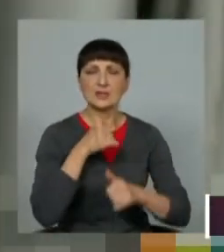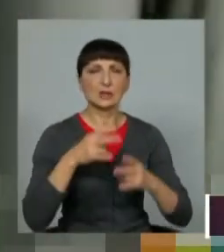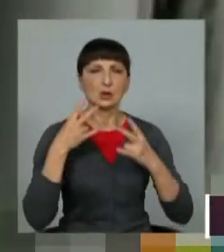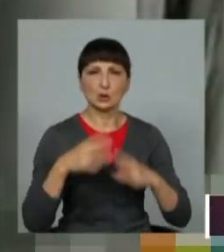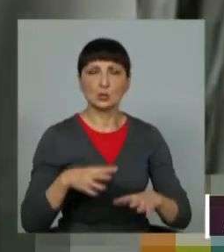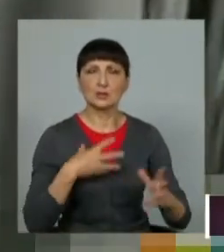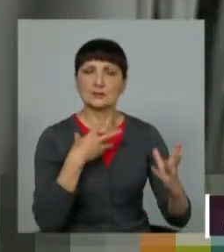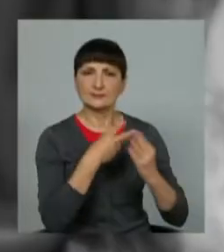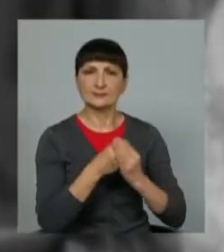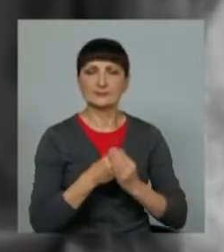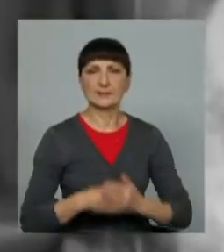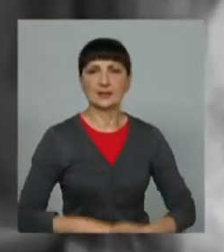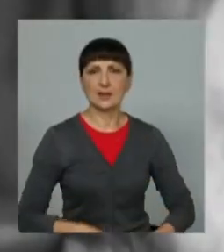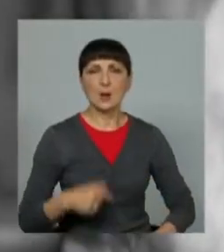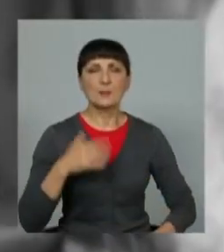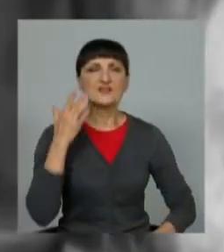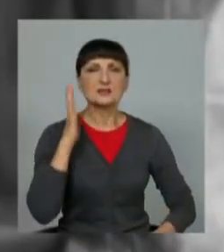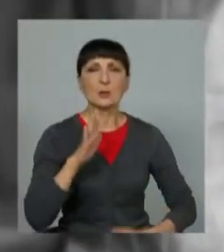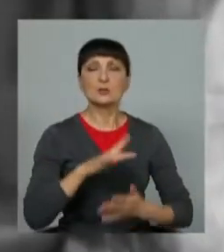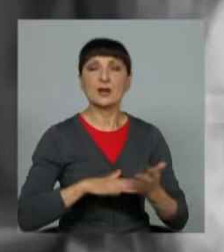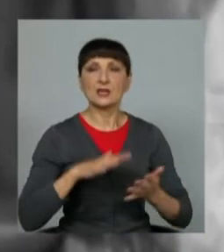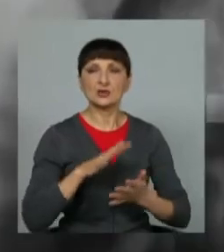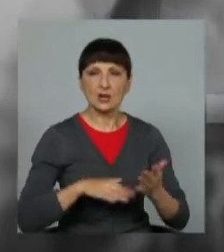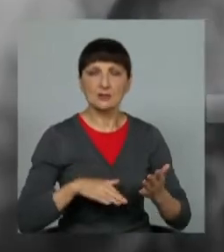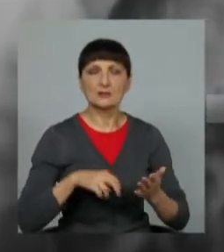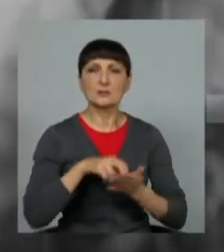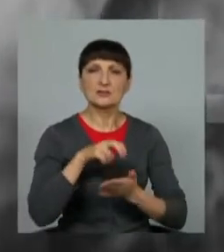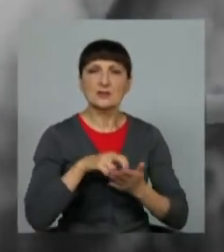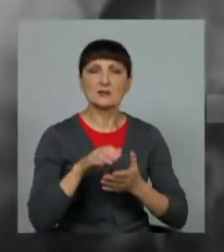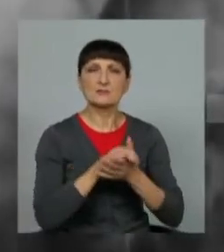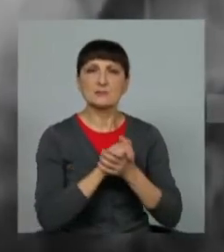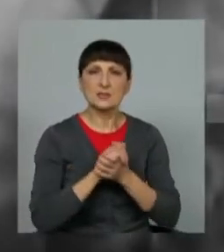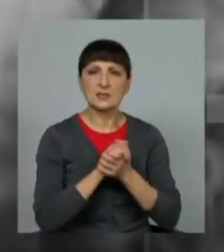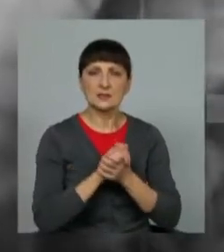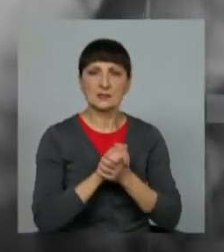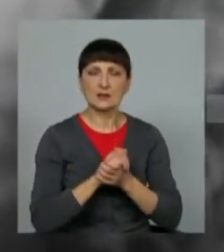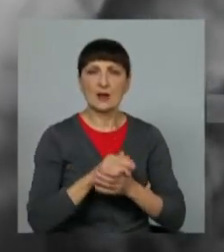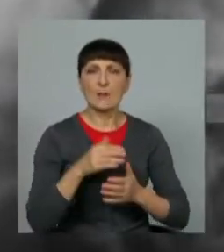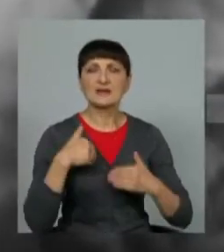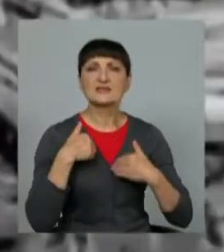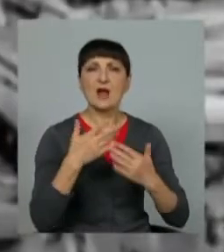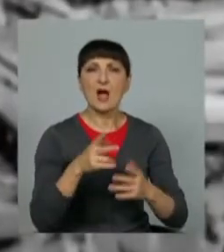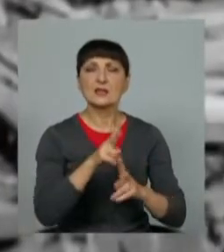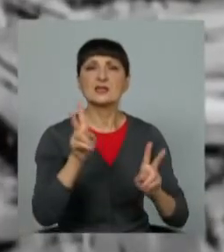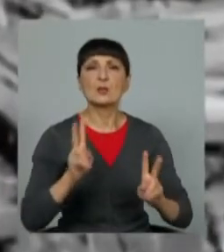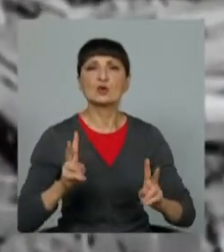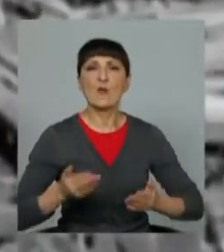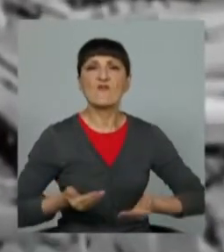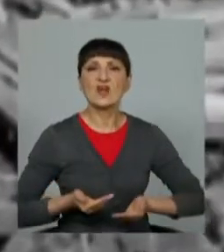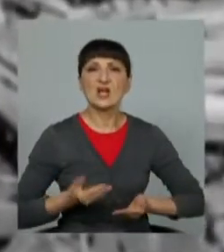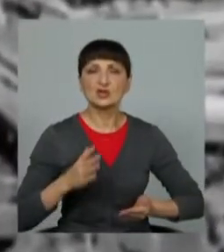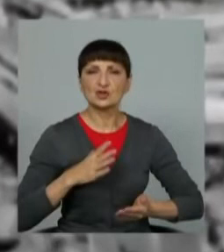собратьев. Мы всегда будем продолжать писать послание мира из Нагасаки. Послание тех, кто выжил,